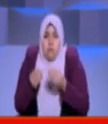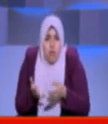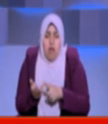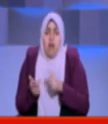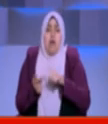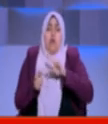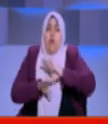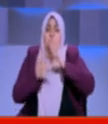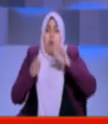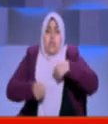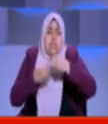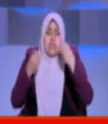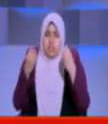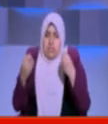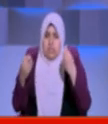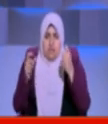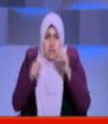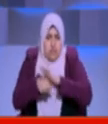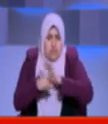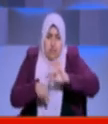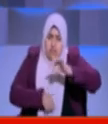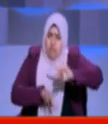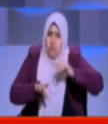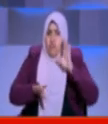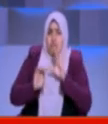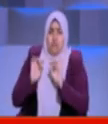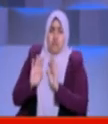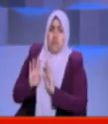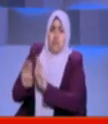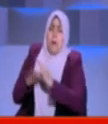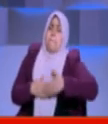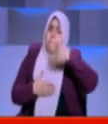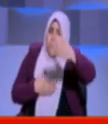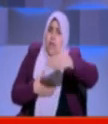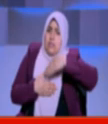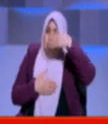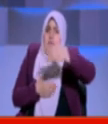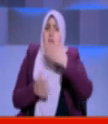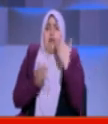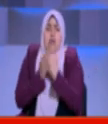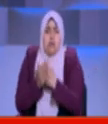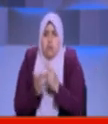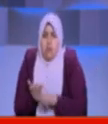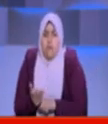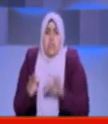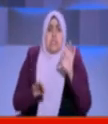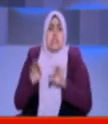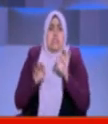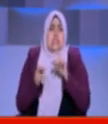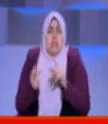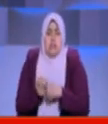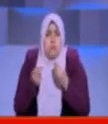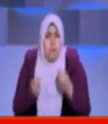انتخابات مبكرة، من ناحية الوضع الاقتصادي العراقي، من ناحية الوضع السياسي العراقي، من ناحية